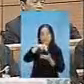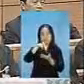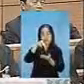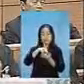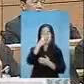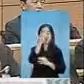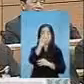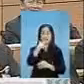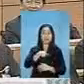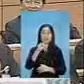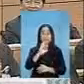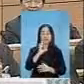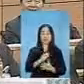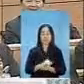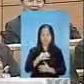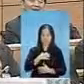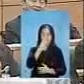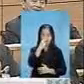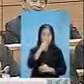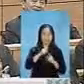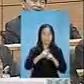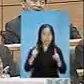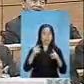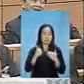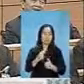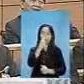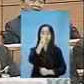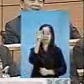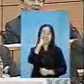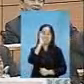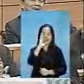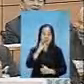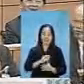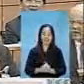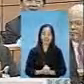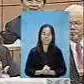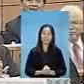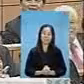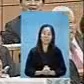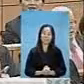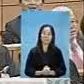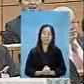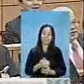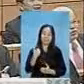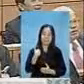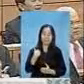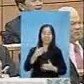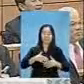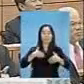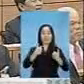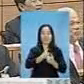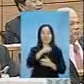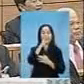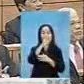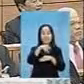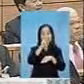องนี้เลยครับ ผมอยากดูเหมือนกันนะครับแต่ว่าเอาเถอะครับวันนี้ไม่ดูฮะ ครับ ถอนนะครับ เพื่อความสบายใจของท่านประธาน